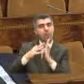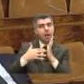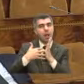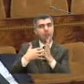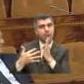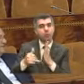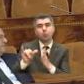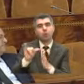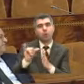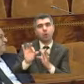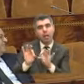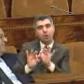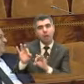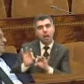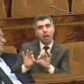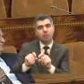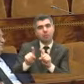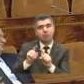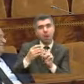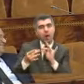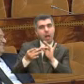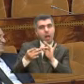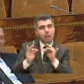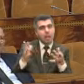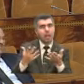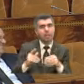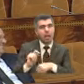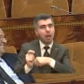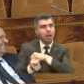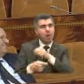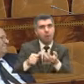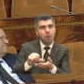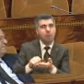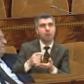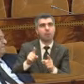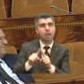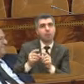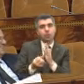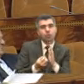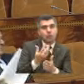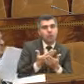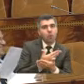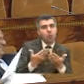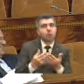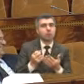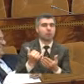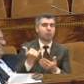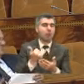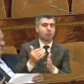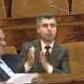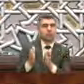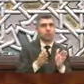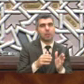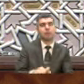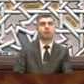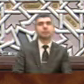المتخذة لإقامة فضاءات رقمية في العالم القروي لتشجيع الشباب على تطوير الخدمات عن بعد؟